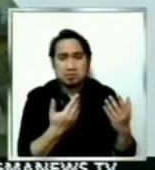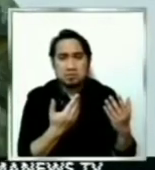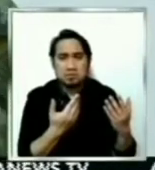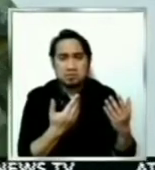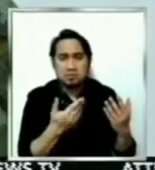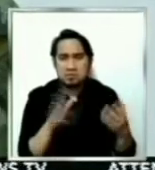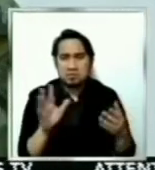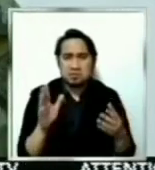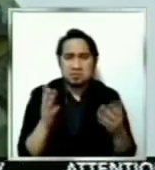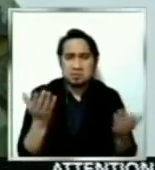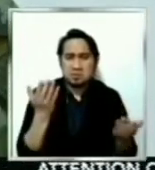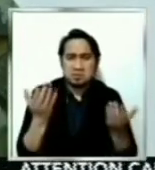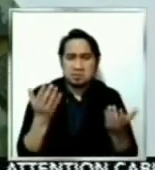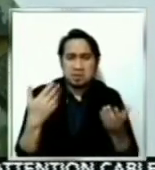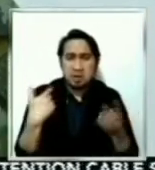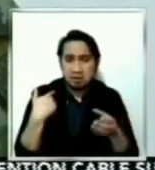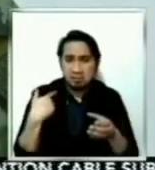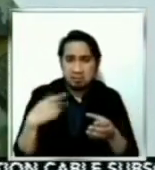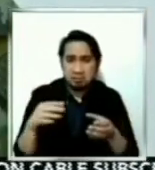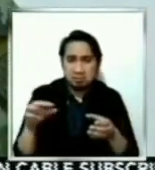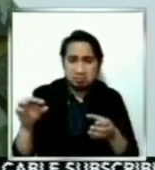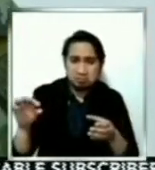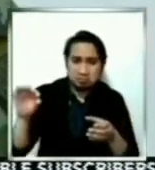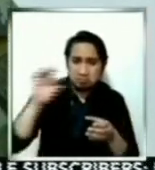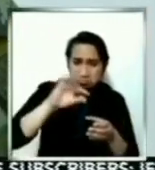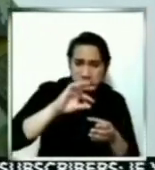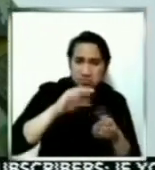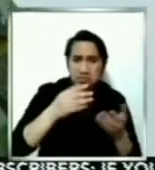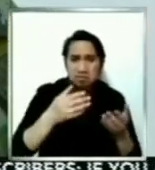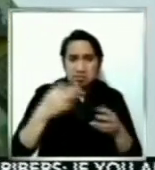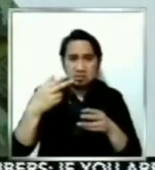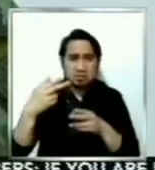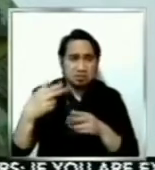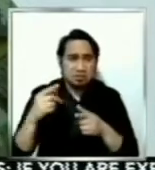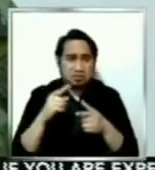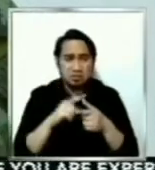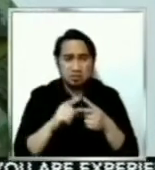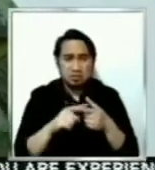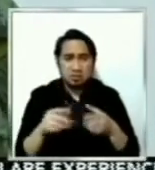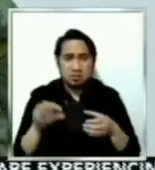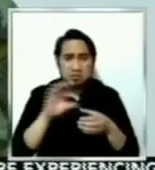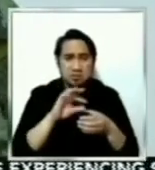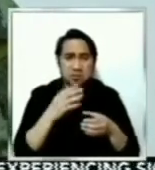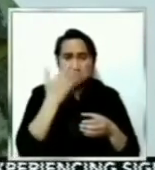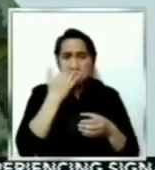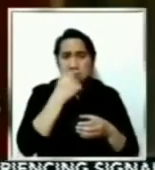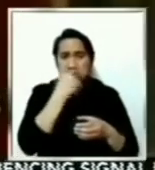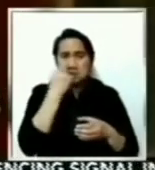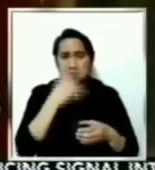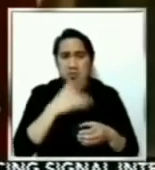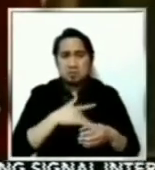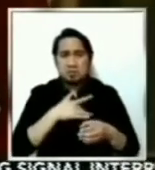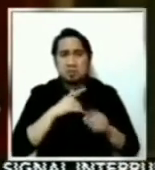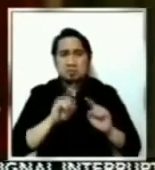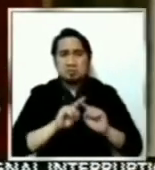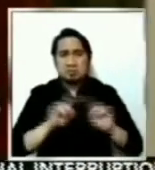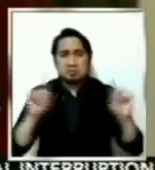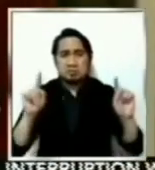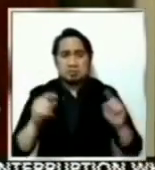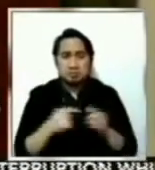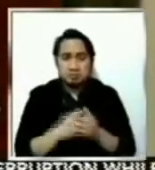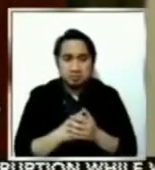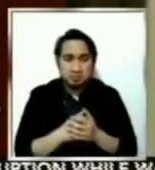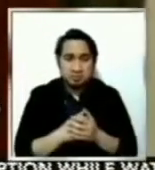nilagay si name and then doon sa drinks ko kasi nag-iba yung pakiramdam ko. Hindi muna nila